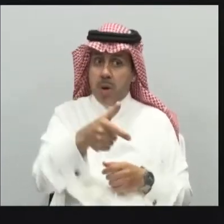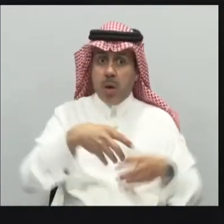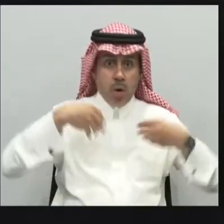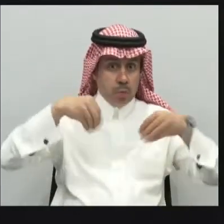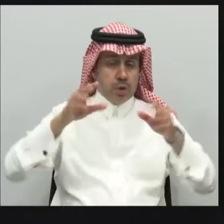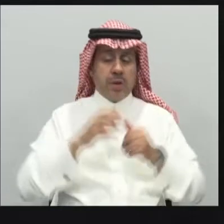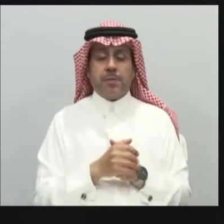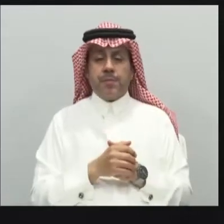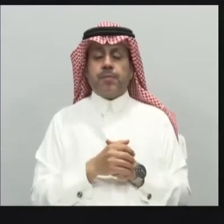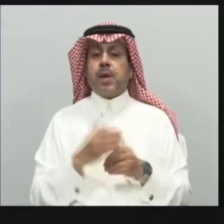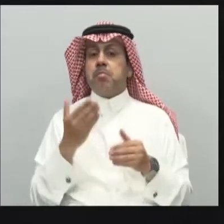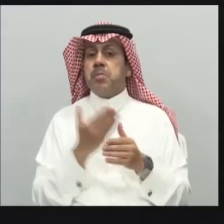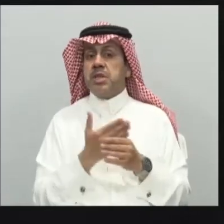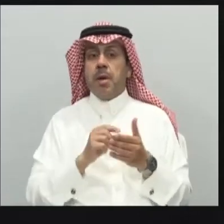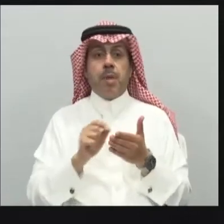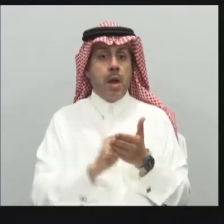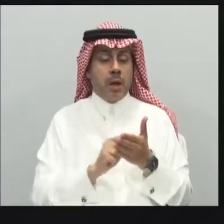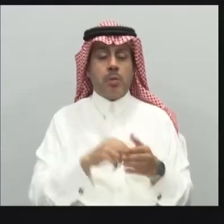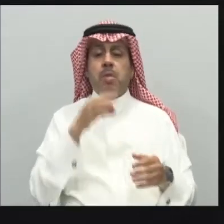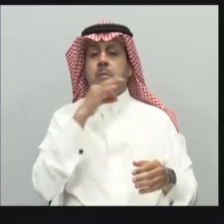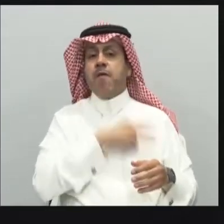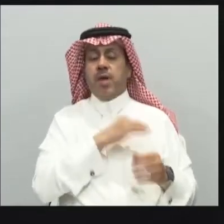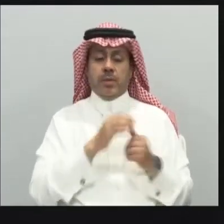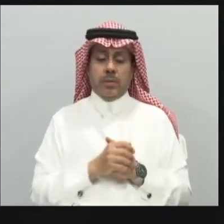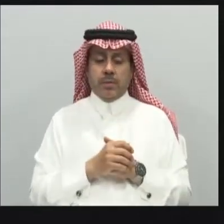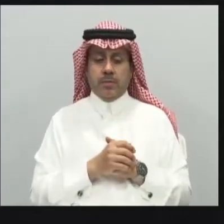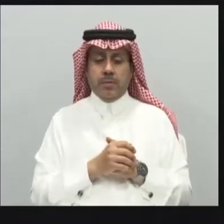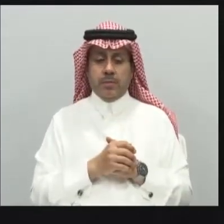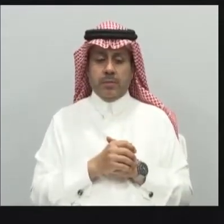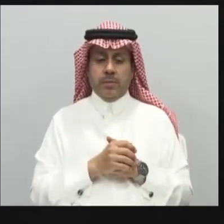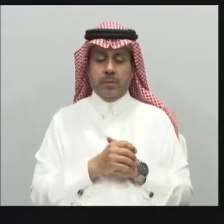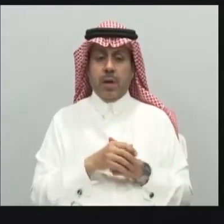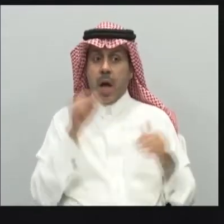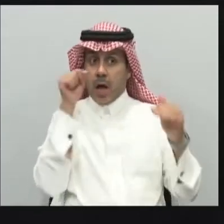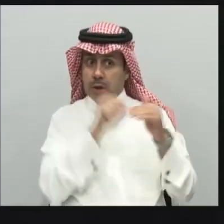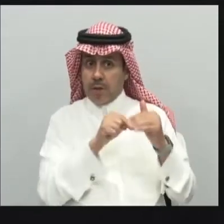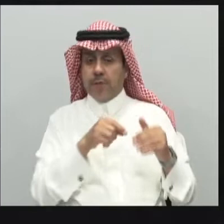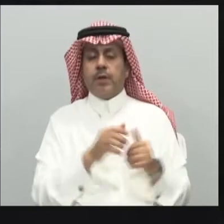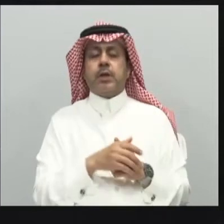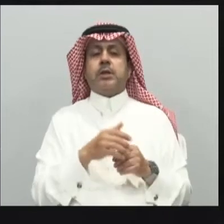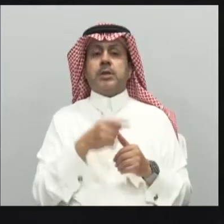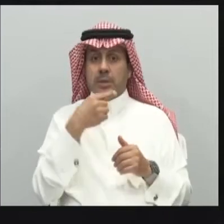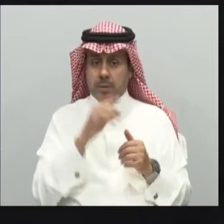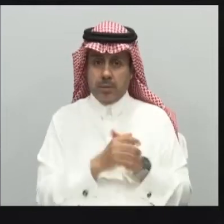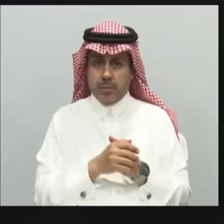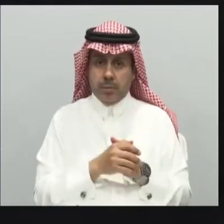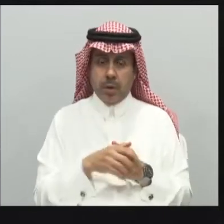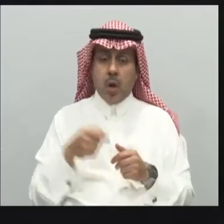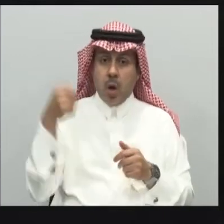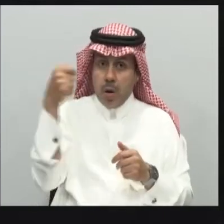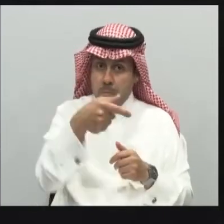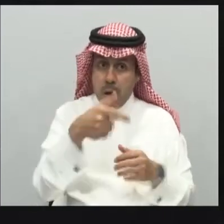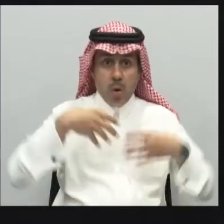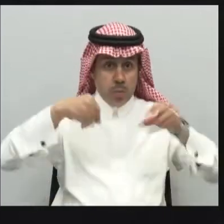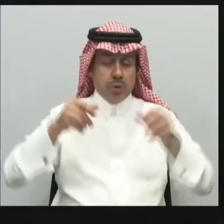بسبب العقد ما له فيه منفعه اي غرض صحيح يعني احد المتعاقدين البائع او المشتري